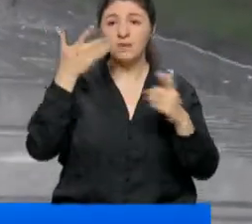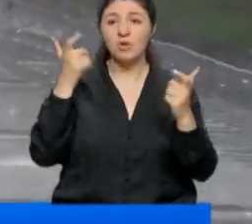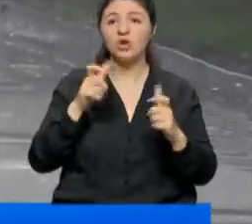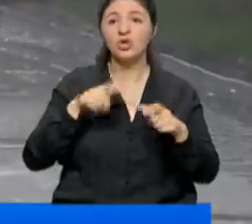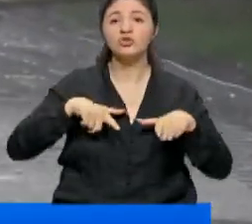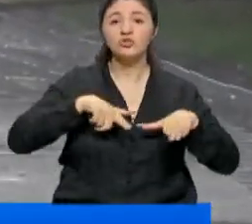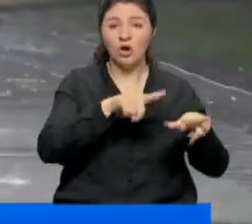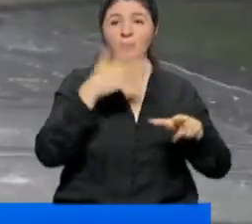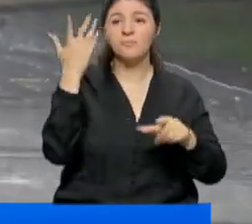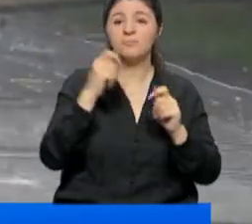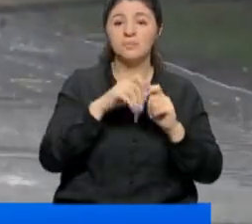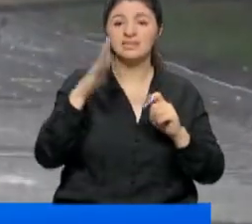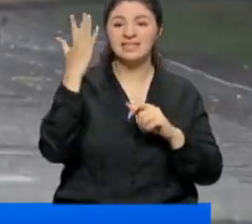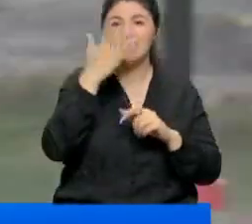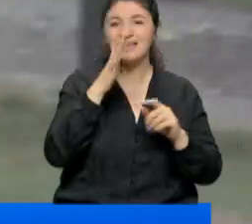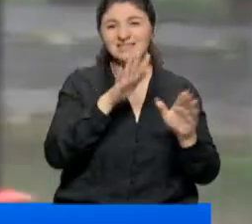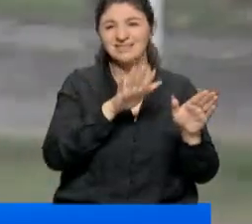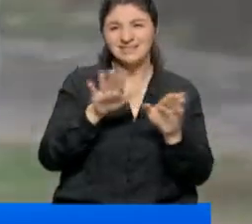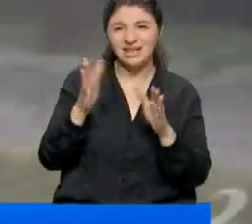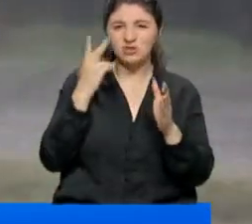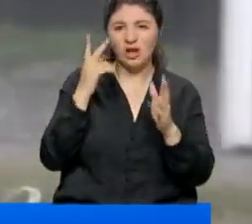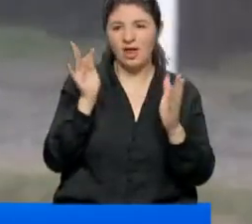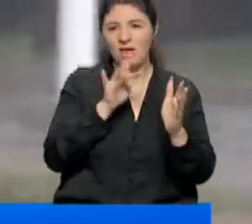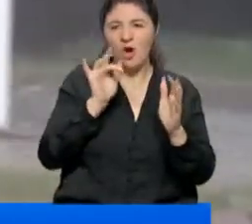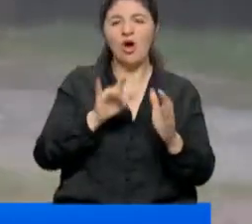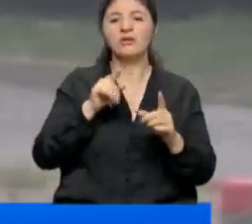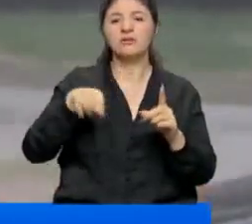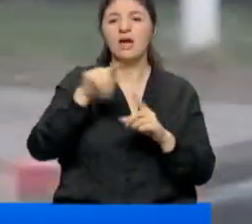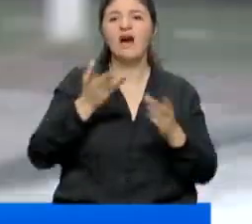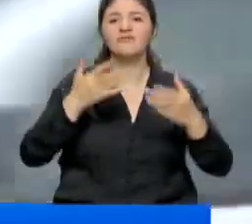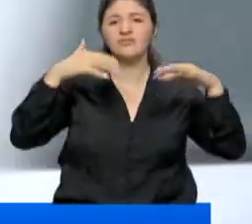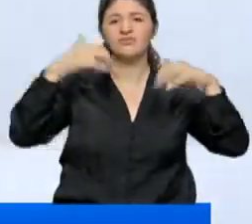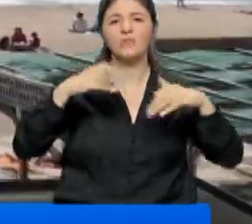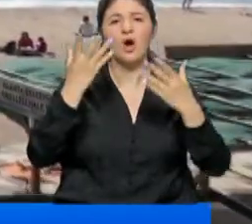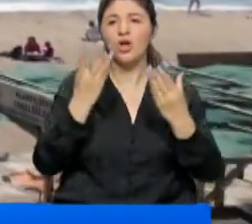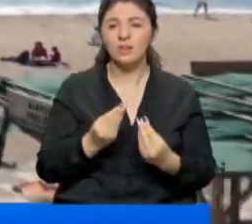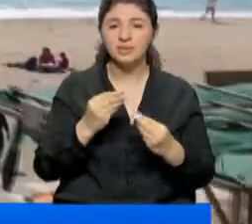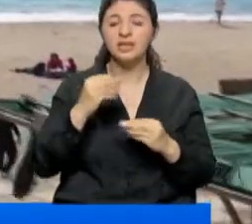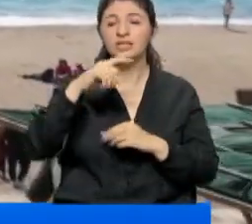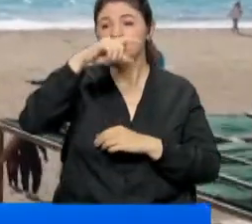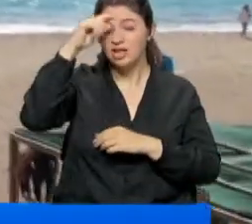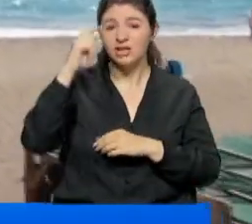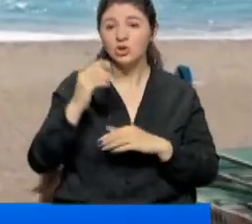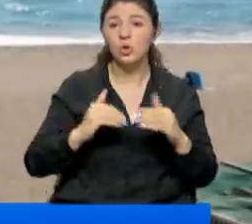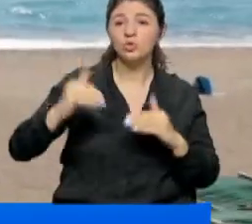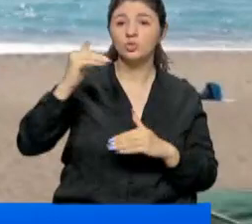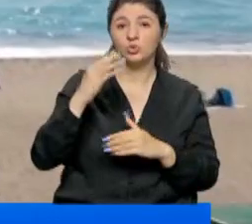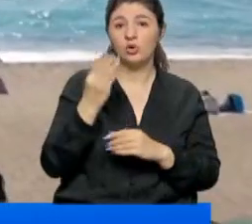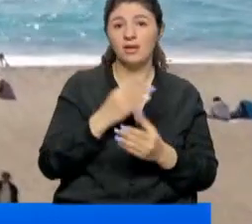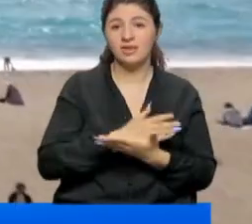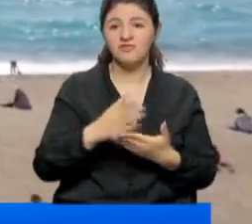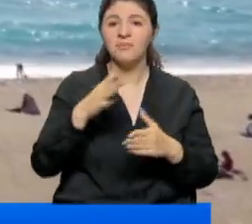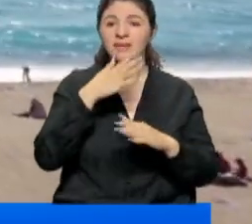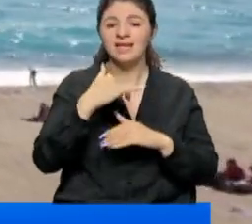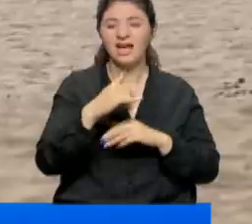Bölgesi'nin doğusu ile batı Karadeniz'in iç kesimlerinde de hafif geçişler şeklinde yağmur görülebilir bugün sıcaklıklarda yüksek seyrediyor